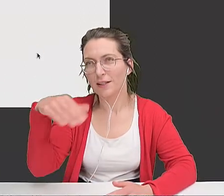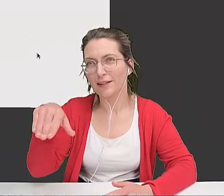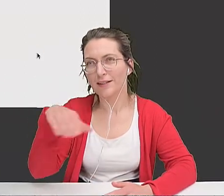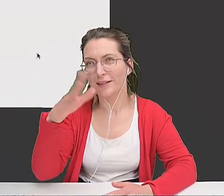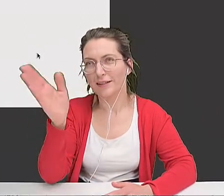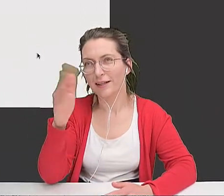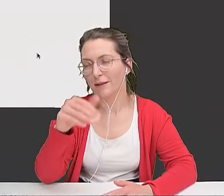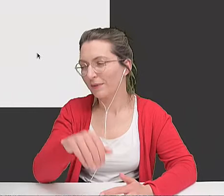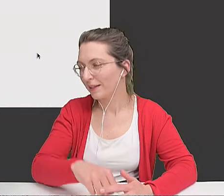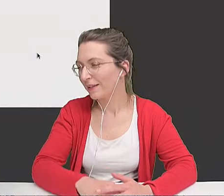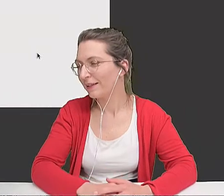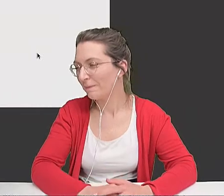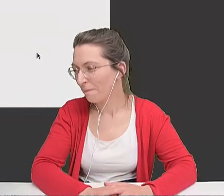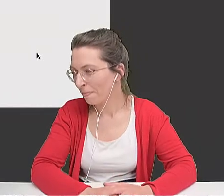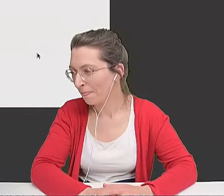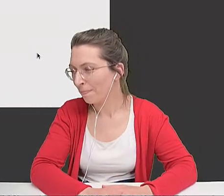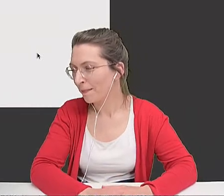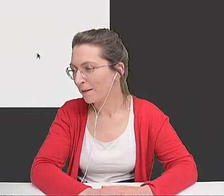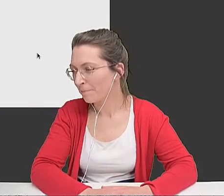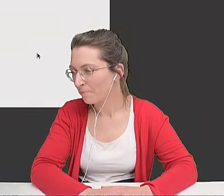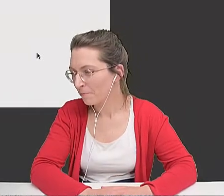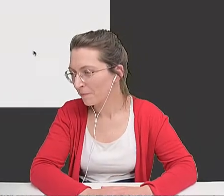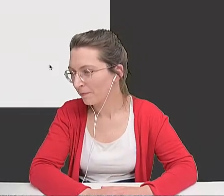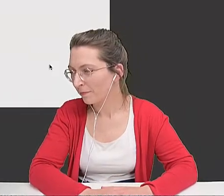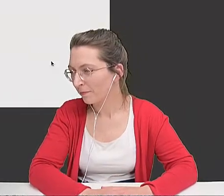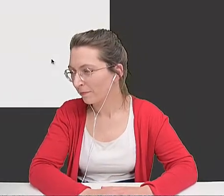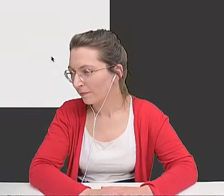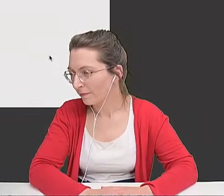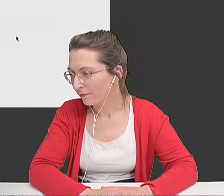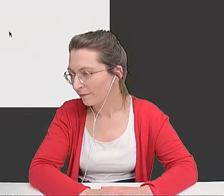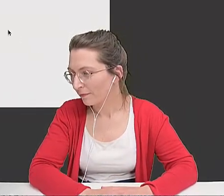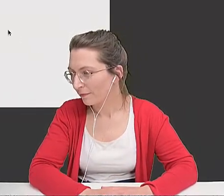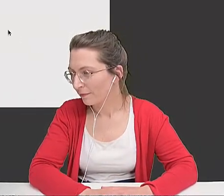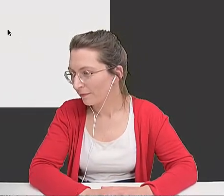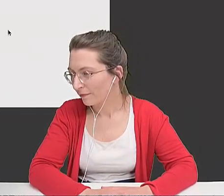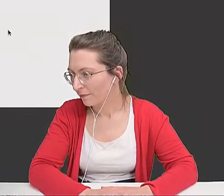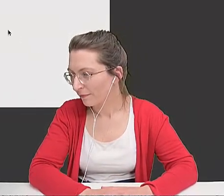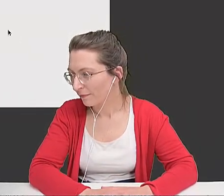dieser. Sieht nicht gut aus, ja. Mhm. Der sieht nicht gut aus.